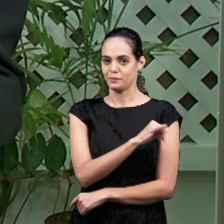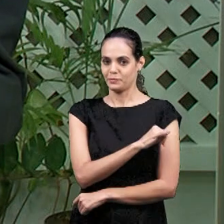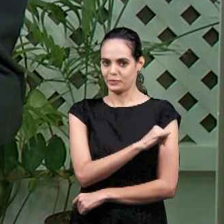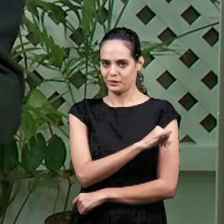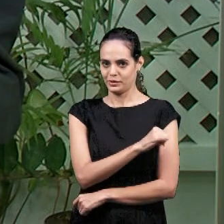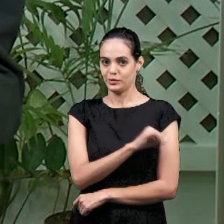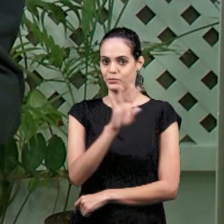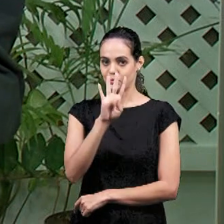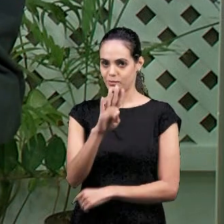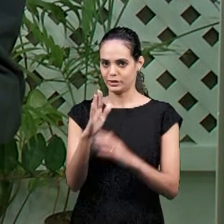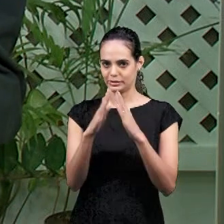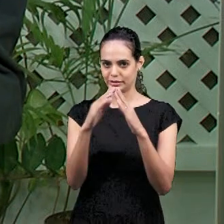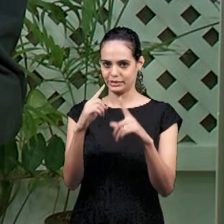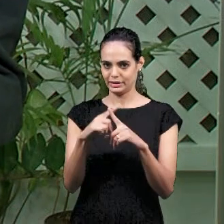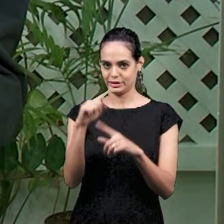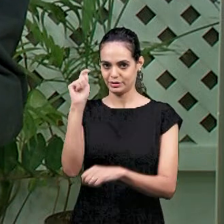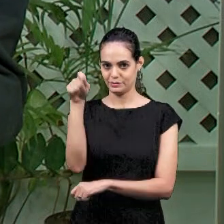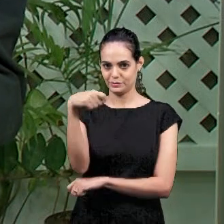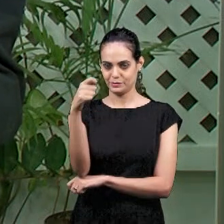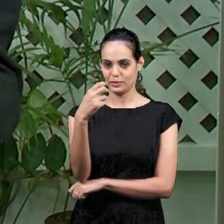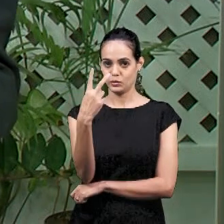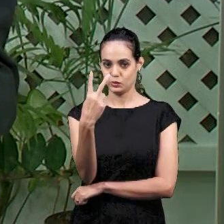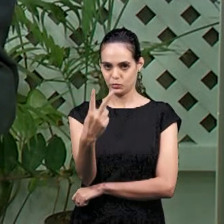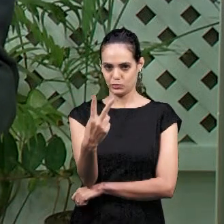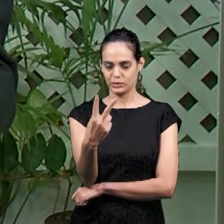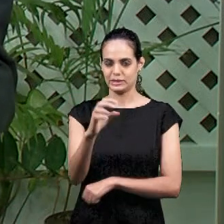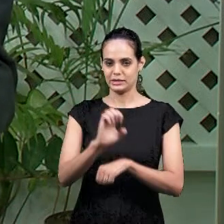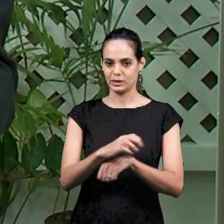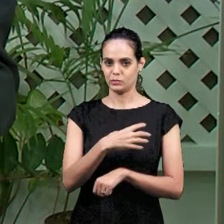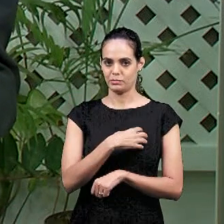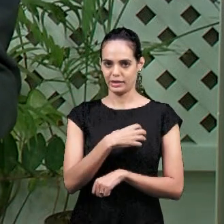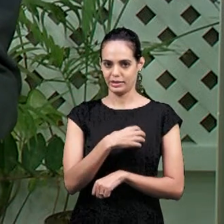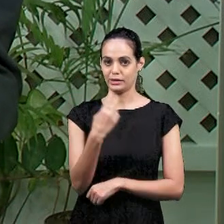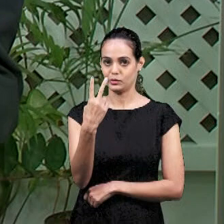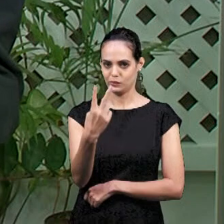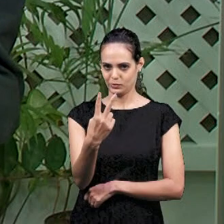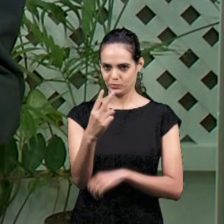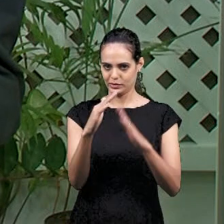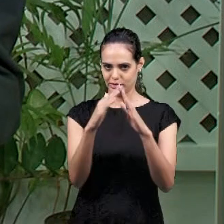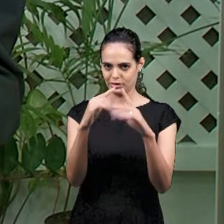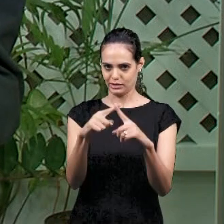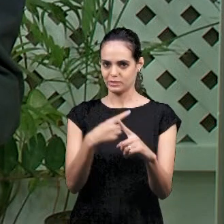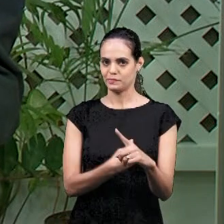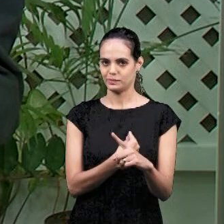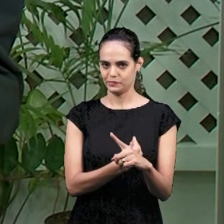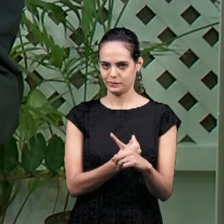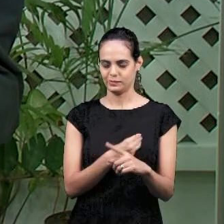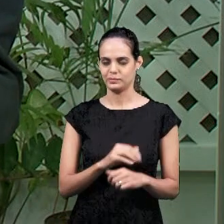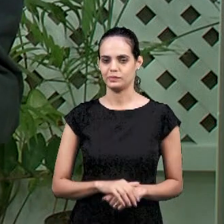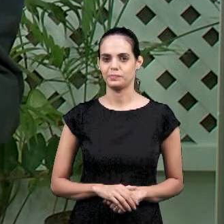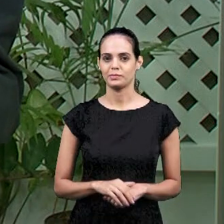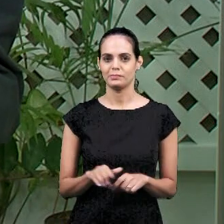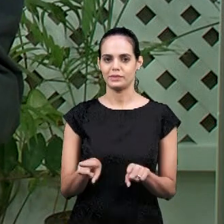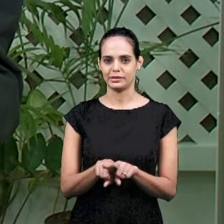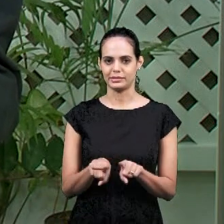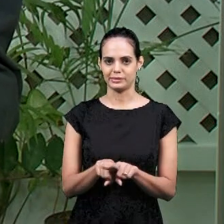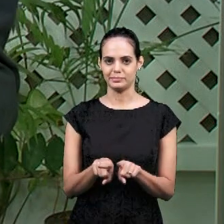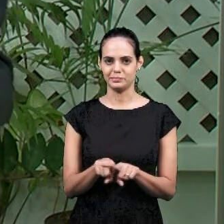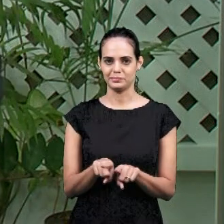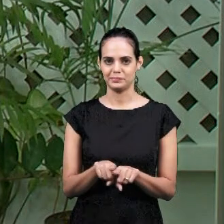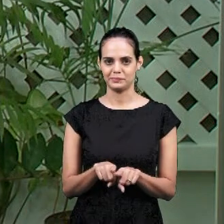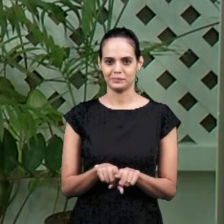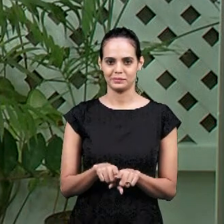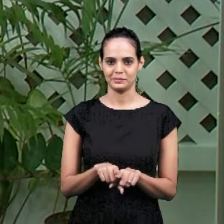églises, Rio de Janeiro, 4 églises parmi les 30 qui ont plus contribué, Rio Grande do Sul, 2, Bahia,